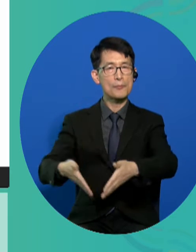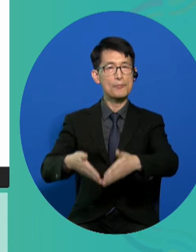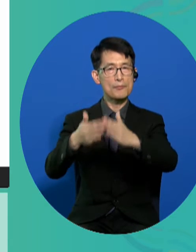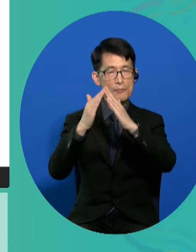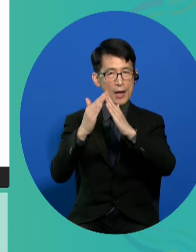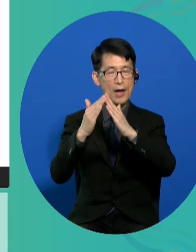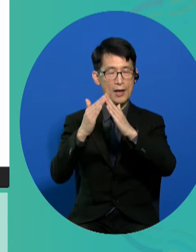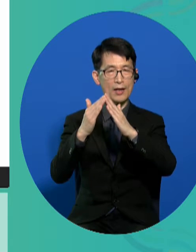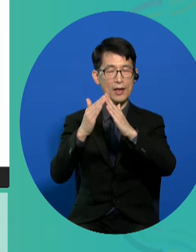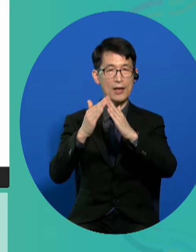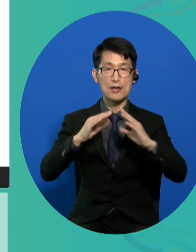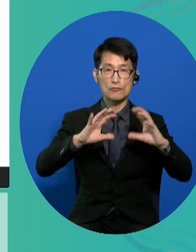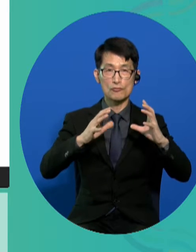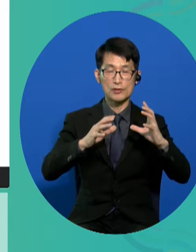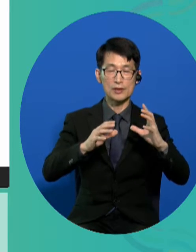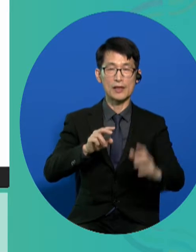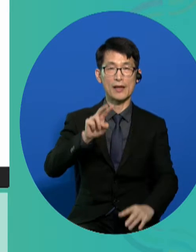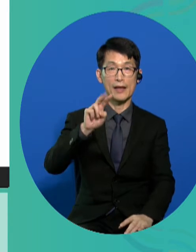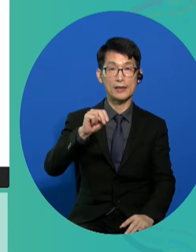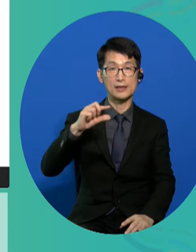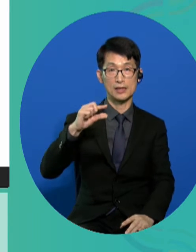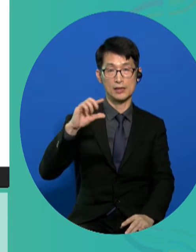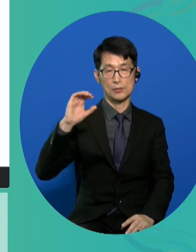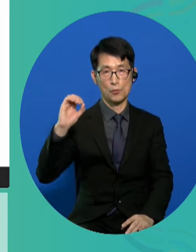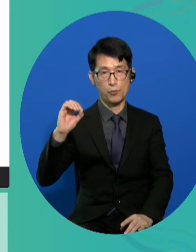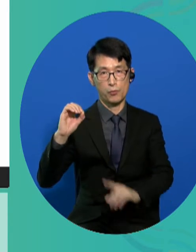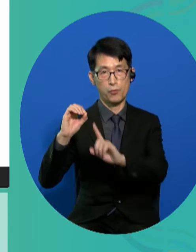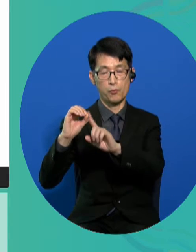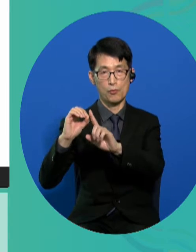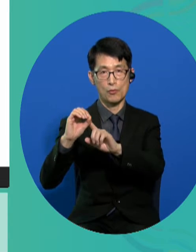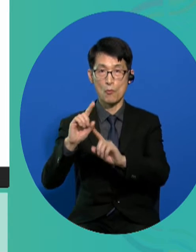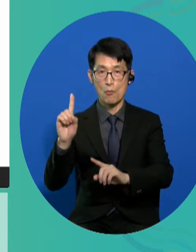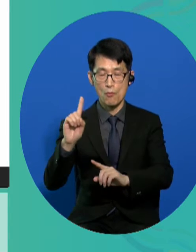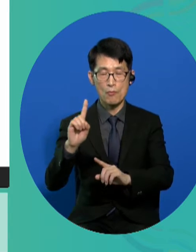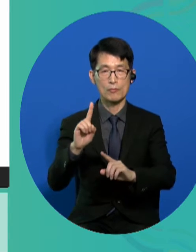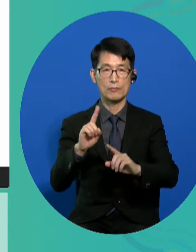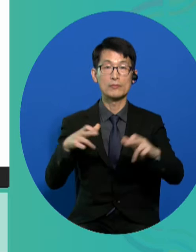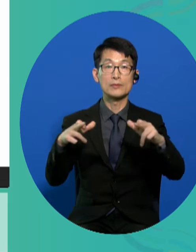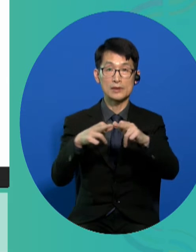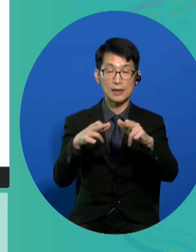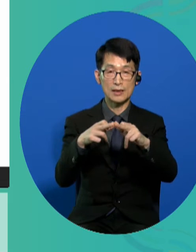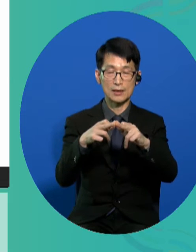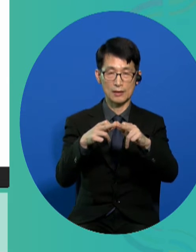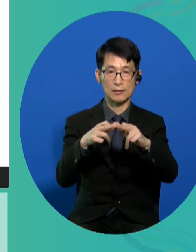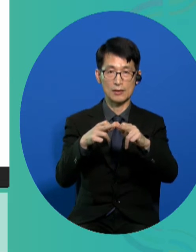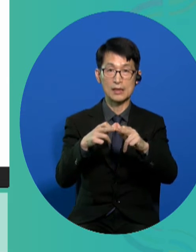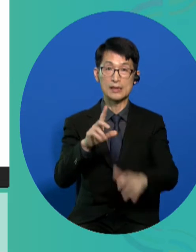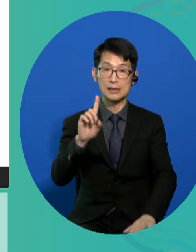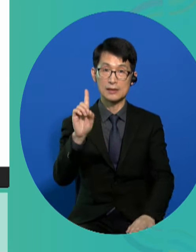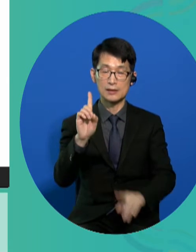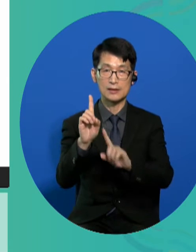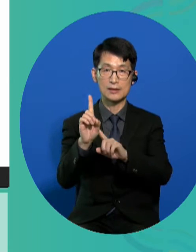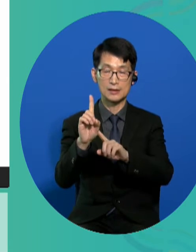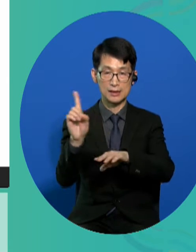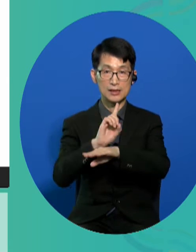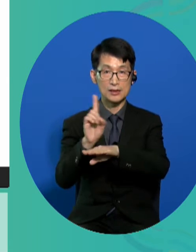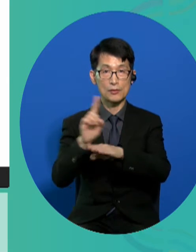NGO로서 전 세계 장애인의 디지털 포용성을 주된 업무로